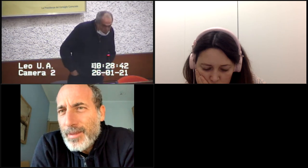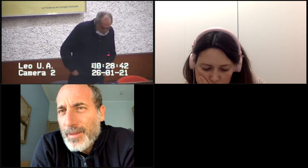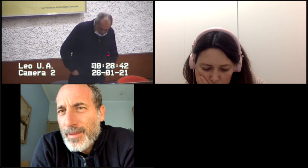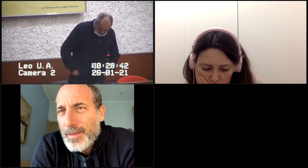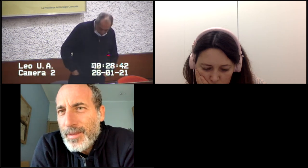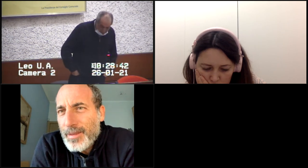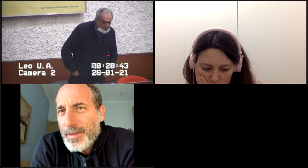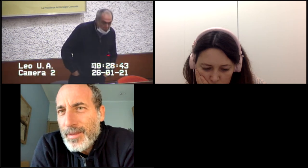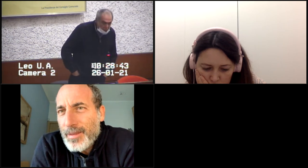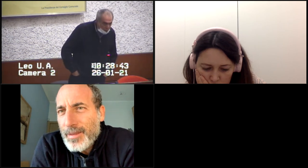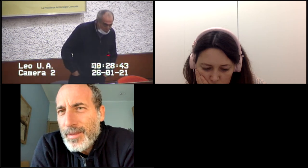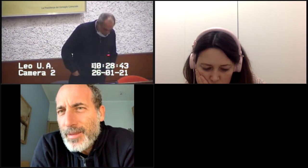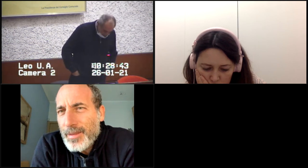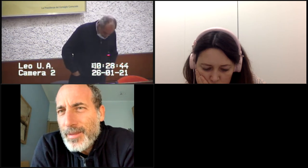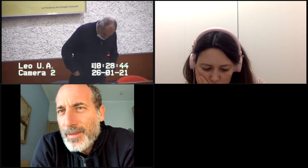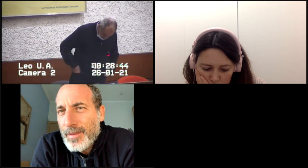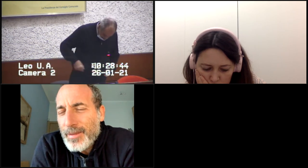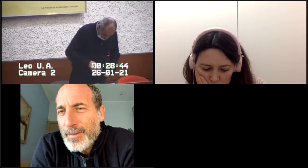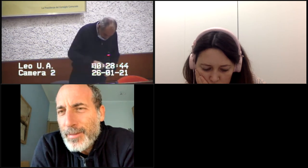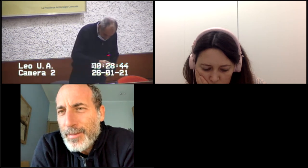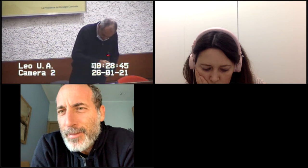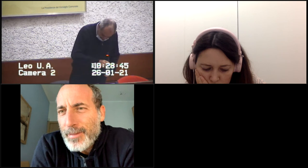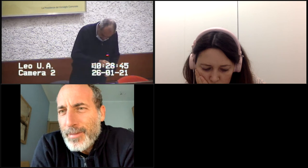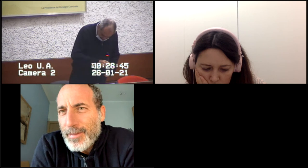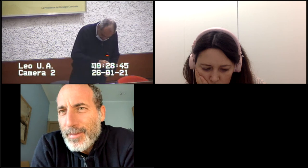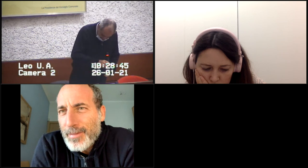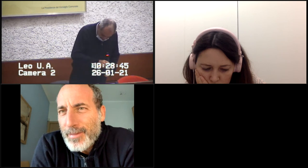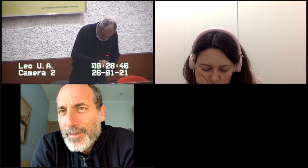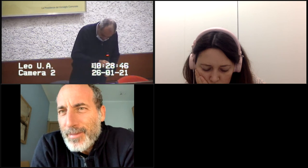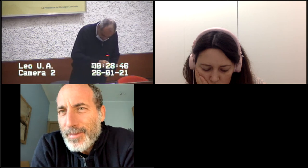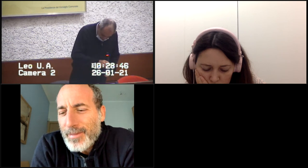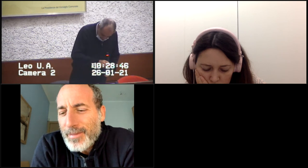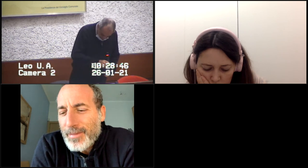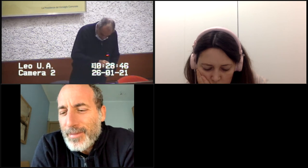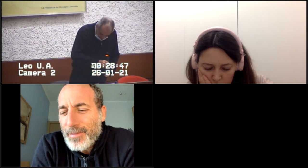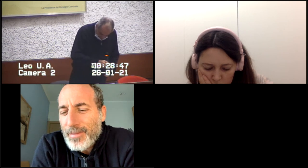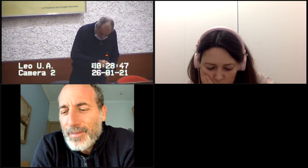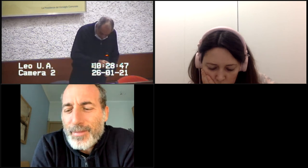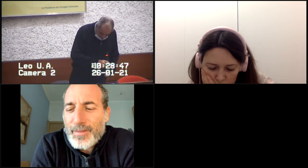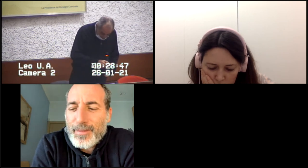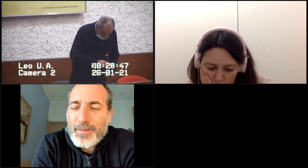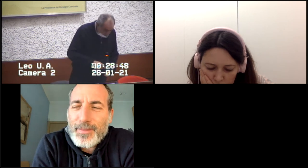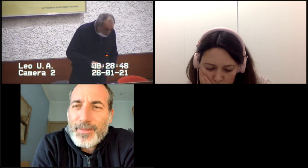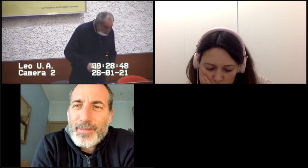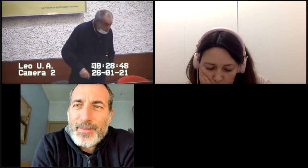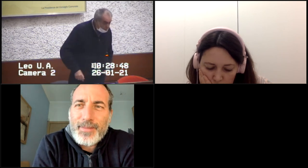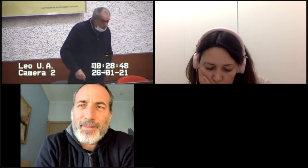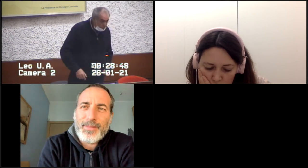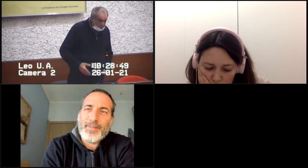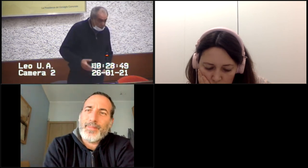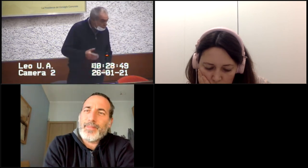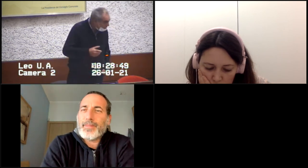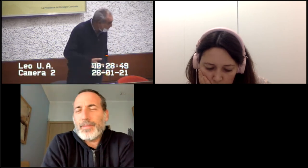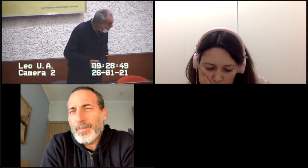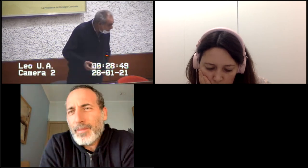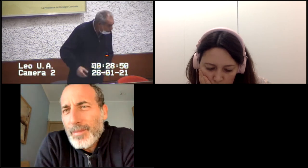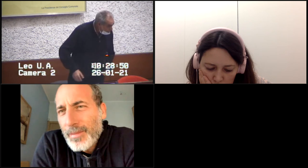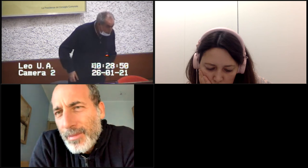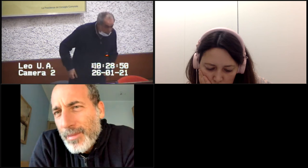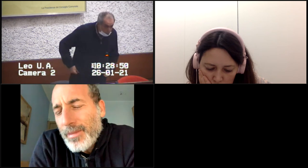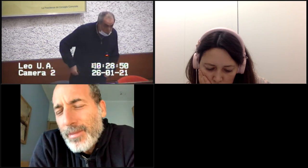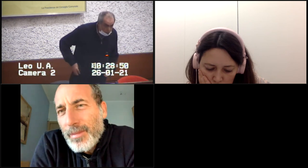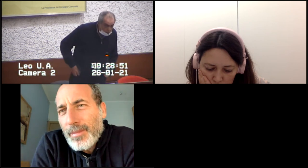ma non ho problemi. E per quanto riguarda la delibera, mi fa anche piacere, visto che